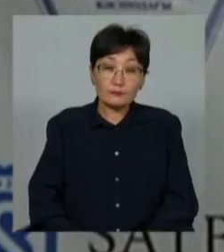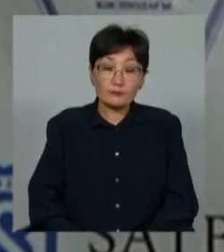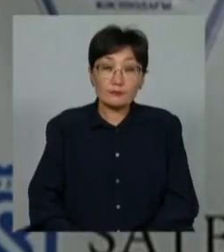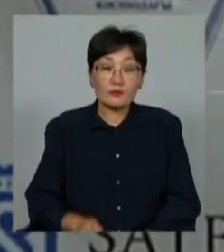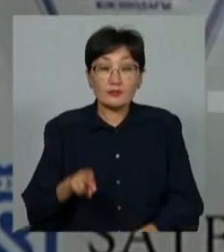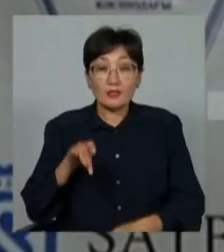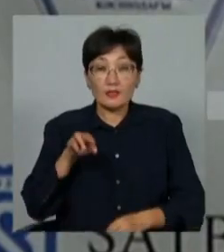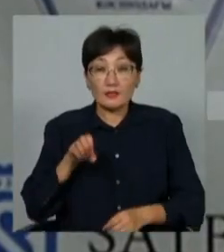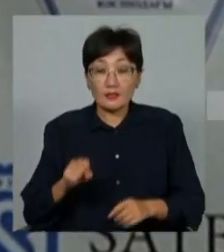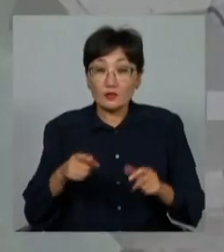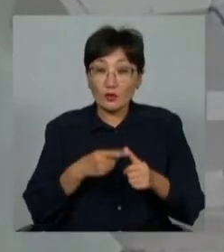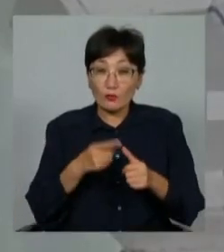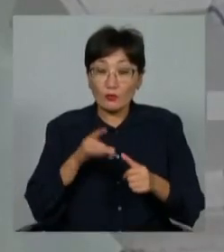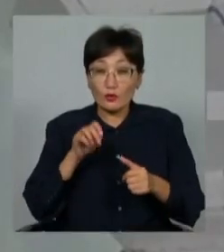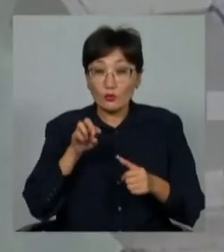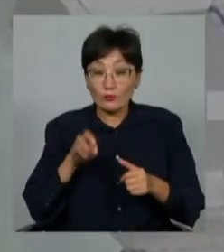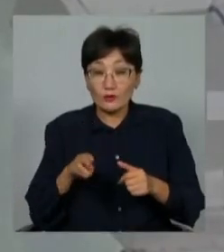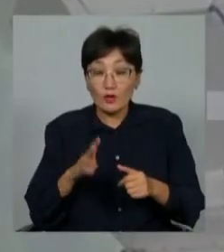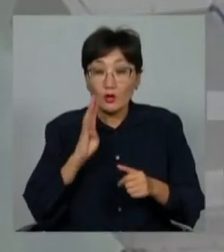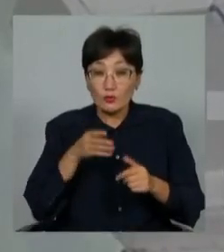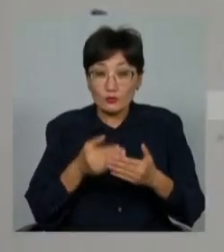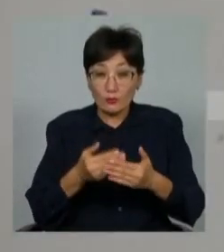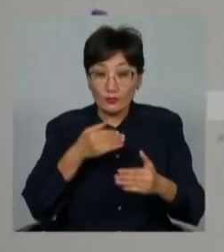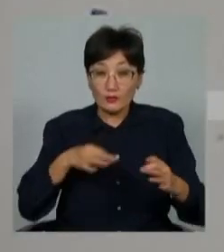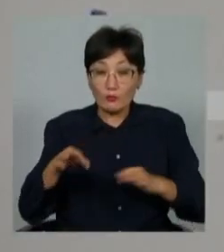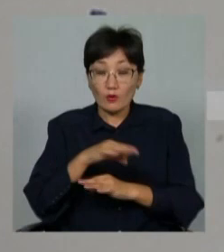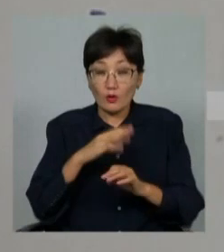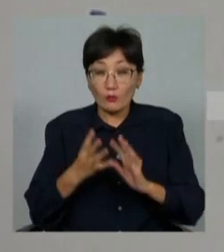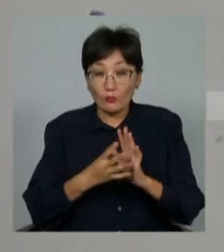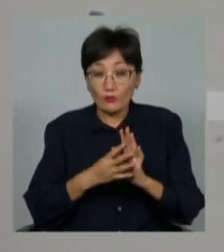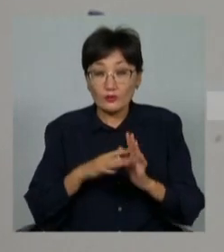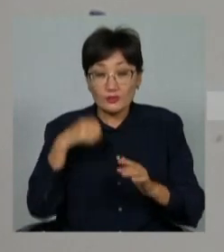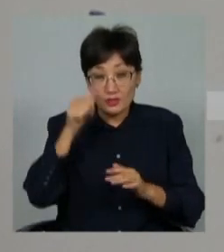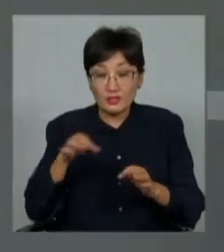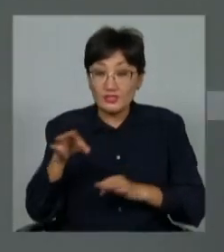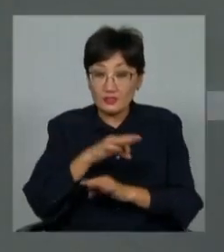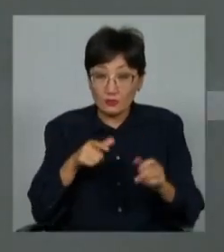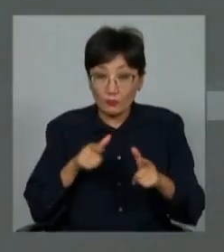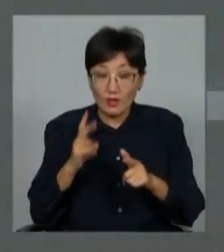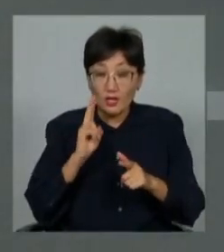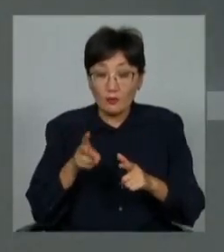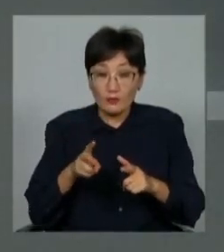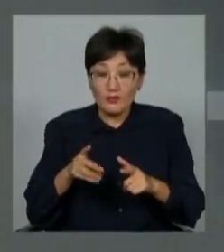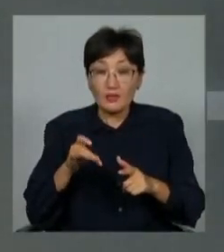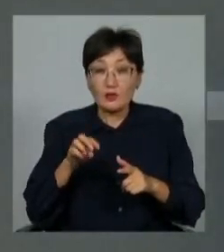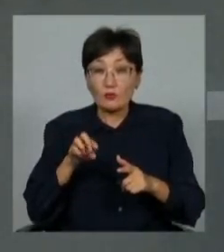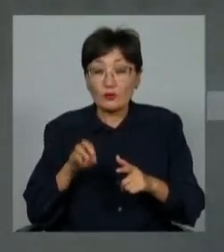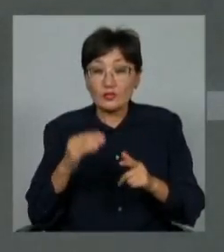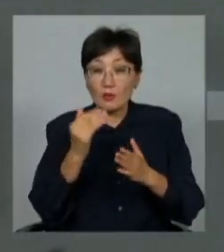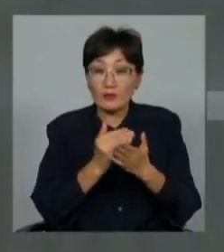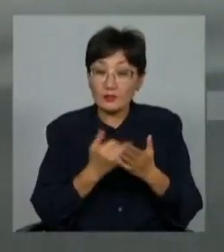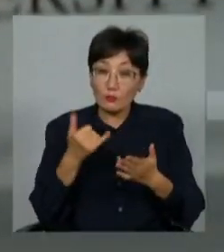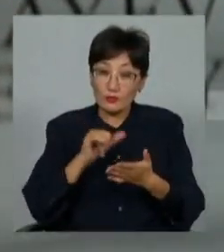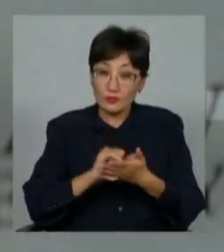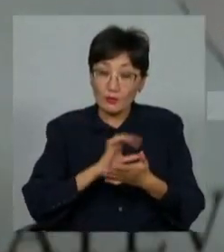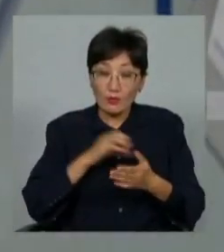Тайрант есімді роботтың сызбасы осыдан 4 жыл бұрын сызылып, 19-шы жылы дизайны жасалған. Тағы 2 жылда қаңқасы әзірленіп, программасы